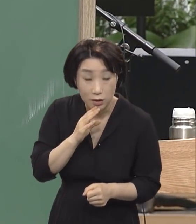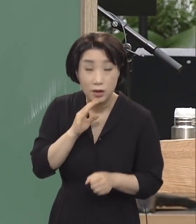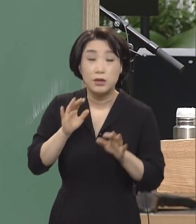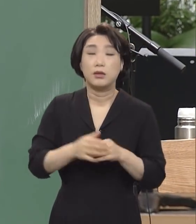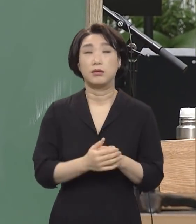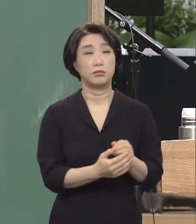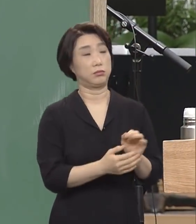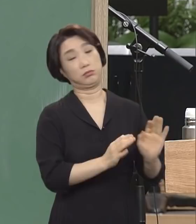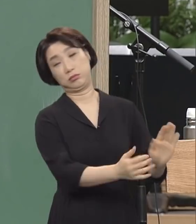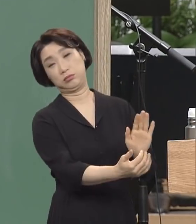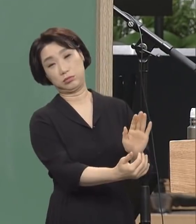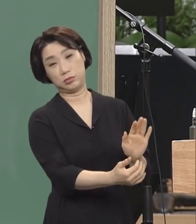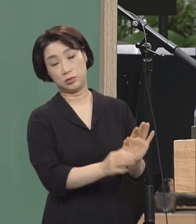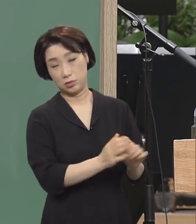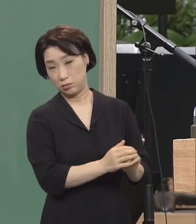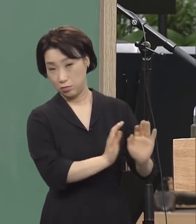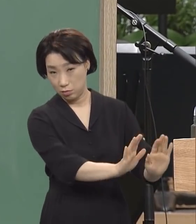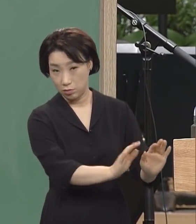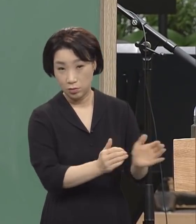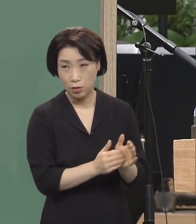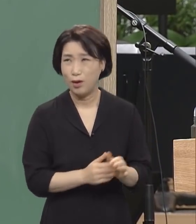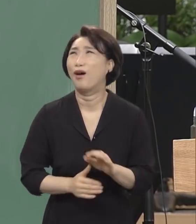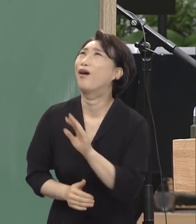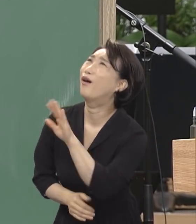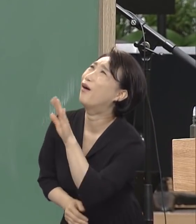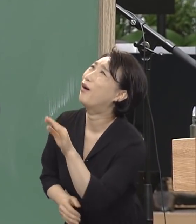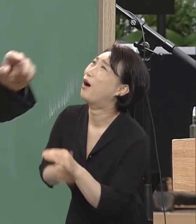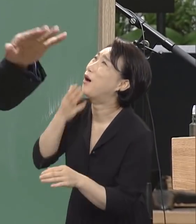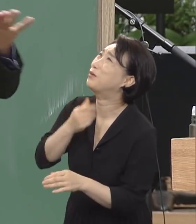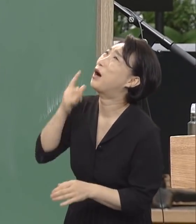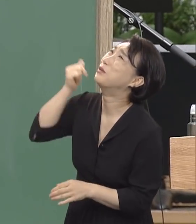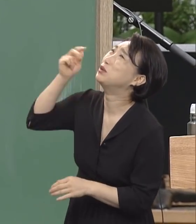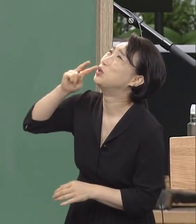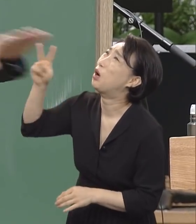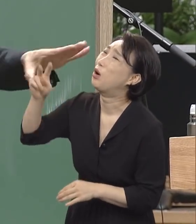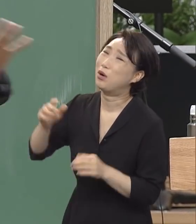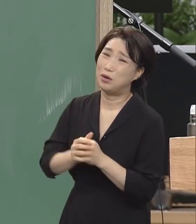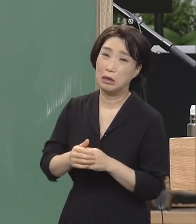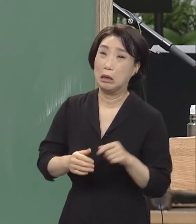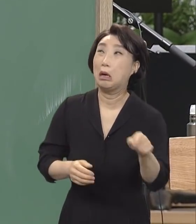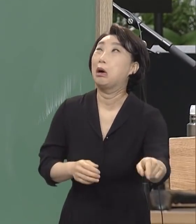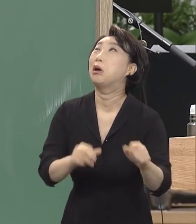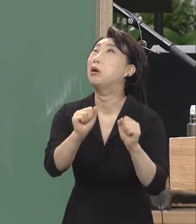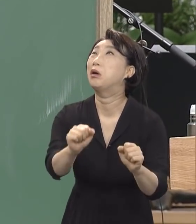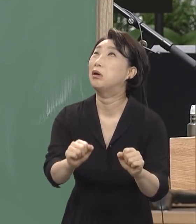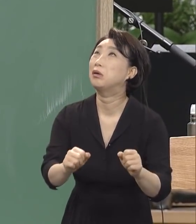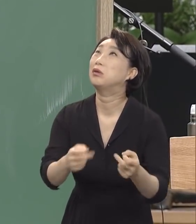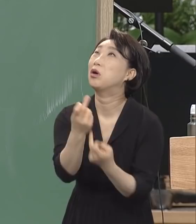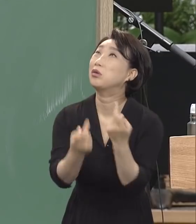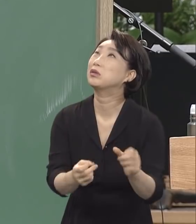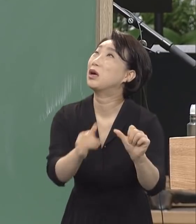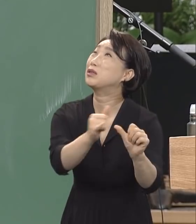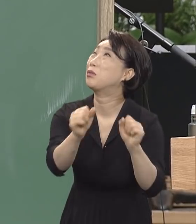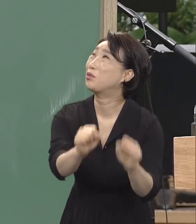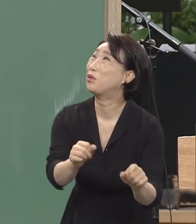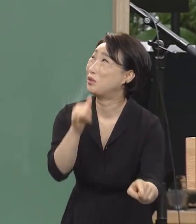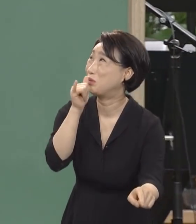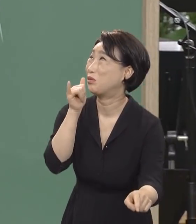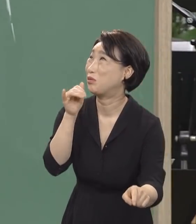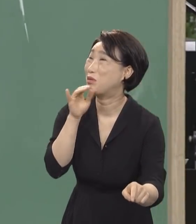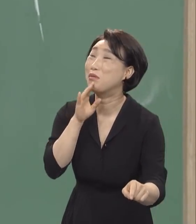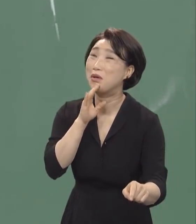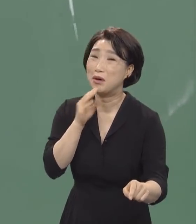고절당해 그게 또 뭐라고 하느냐 아브라함과 지우 세상에 내 형제가 다섯이 있습니다 그런데